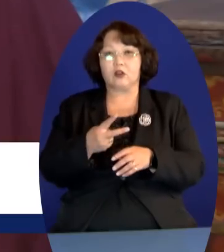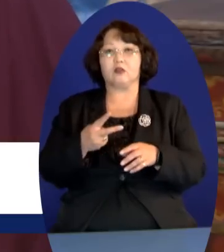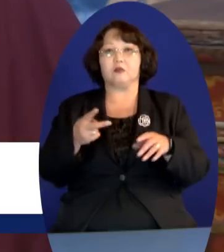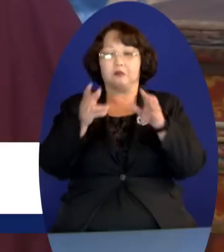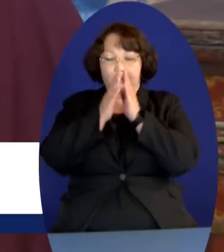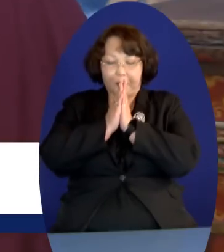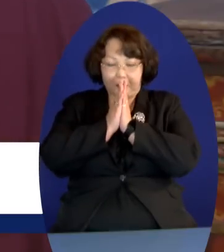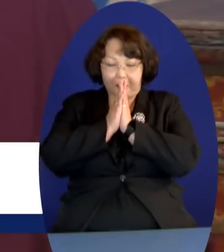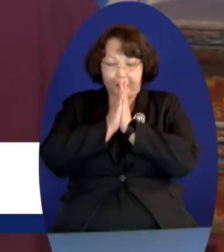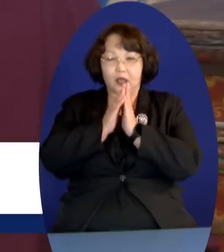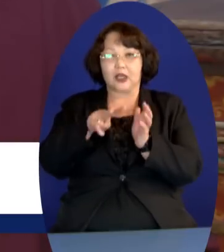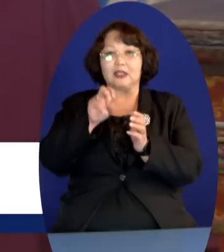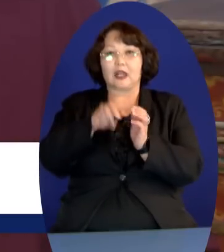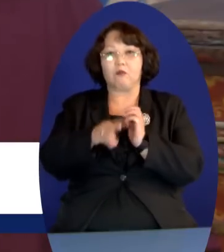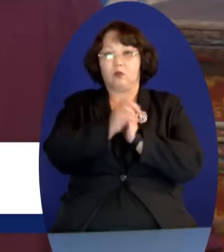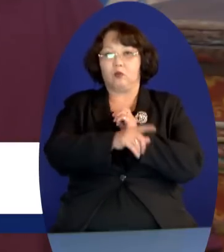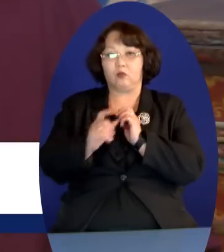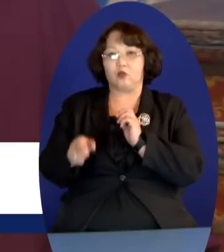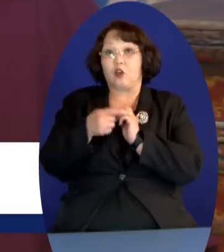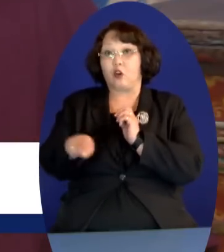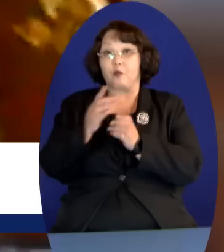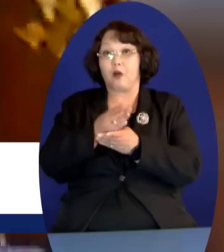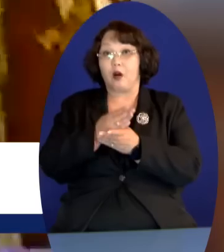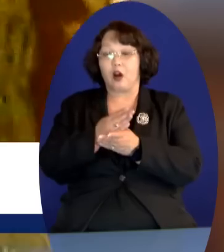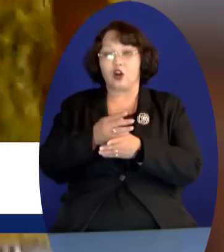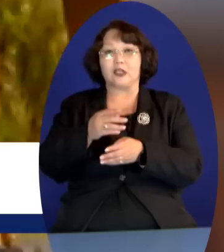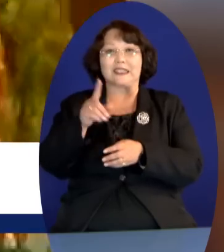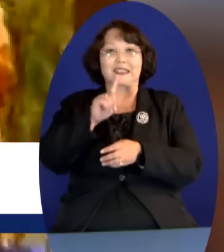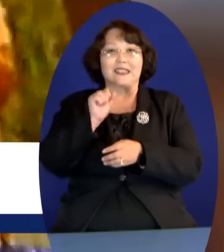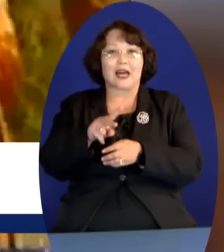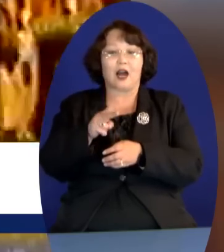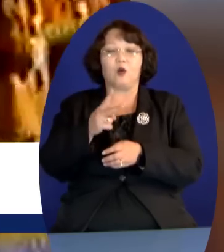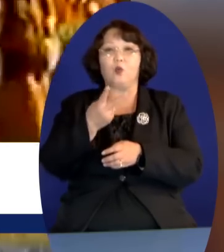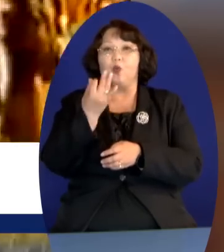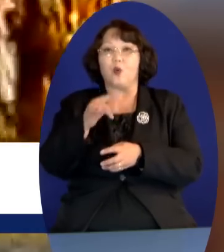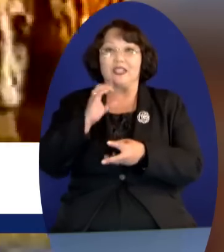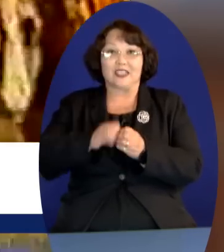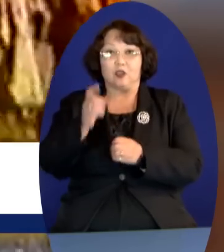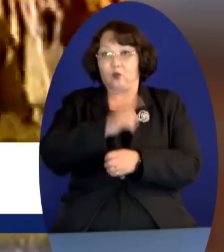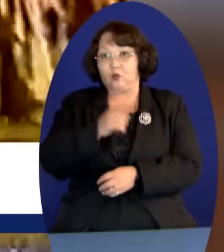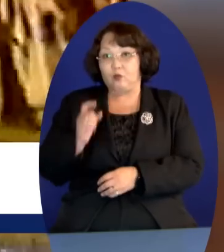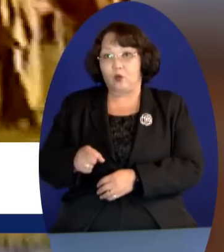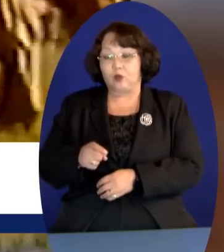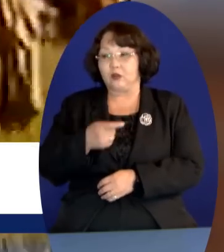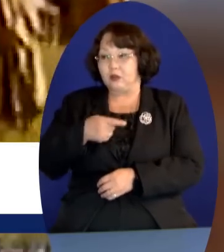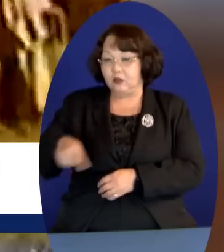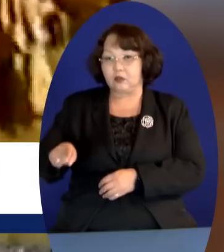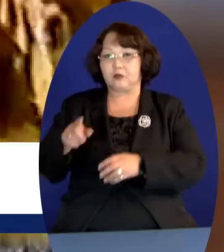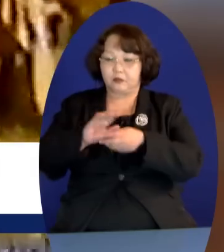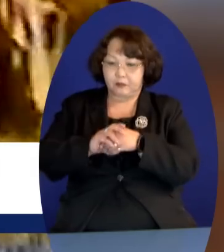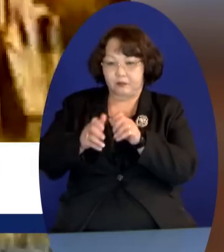байгаа бясалгаачд. А хурлын чог зан үйлийг үйлдэж байгаа үйлдээчд. Энэ төлөвт нь балин тахилын уралж